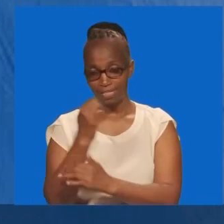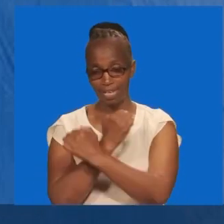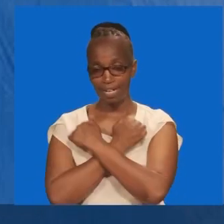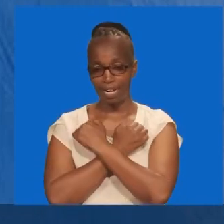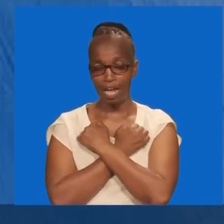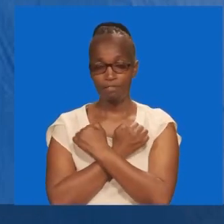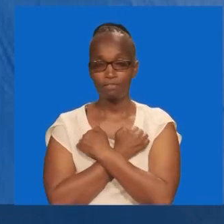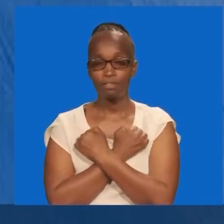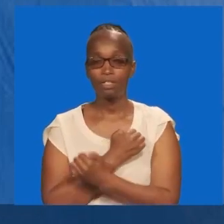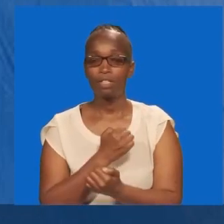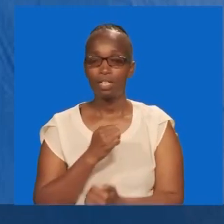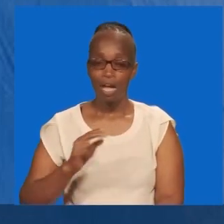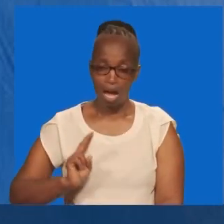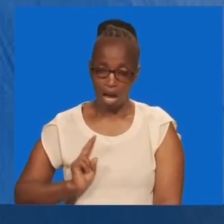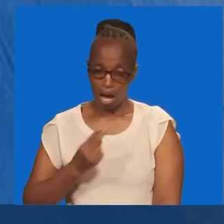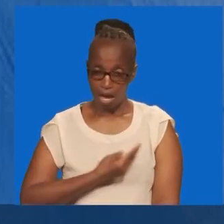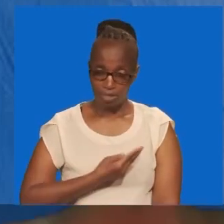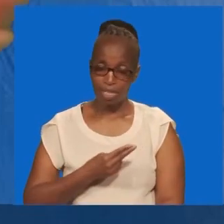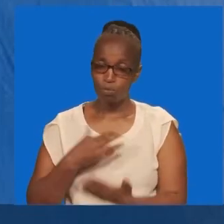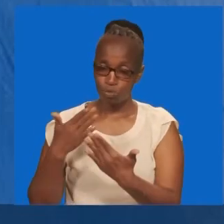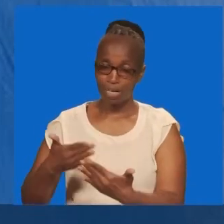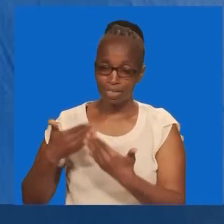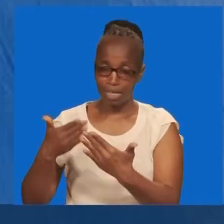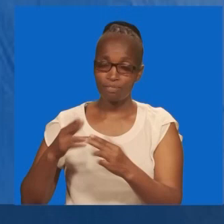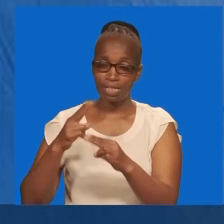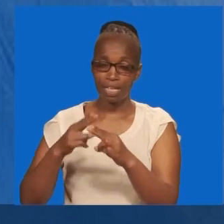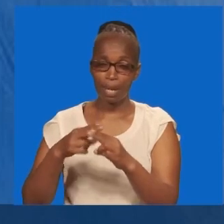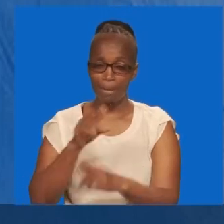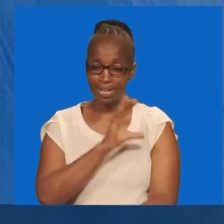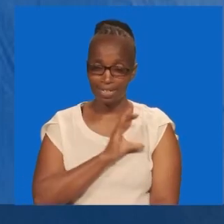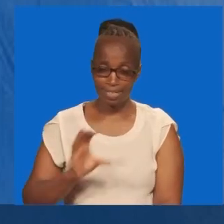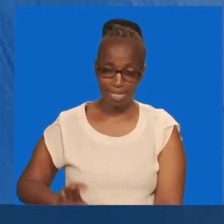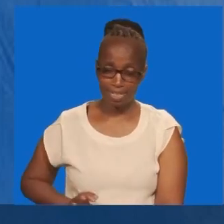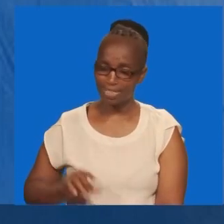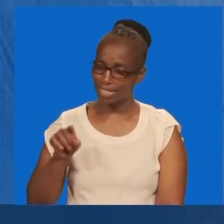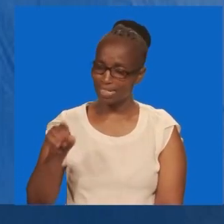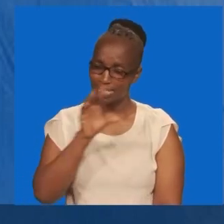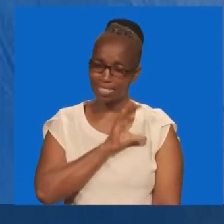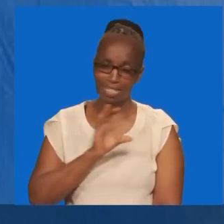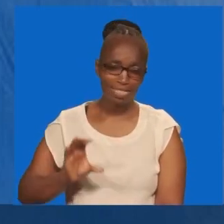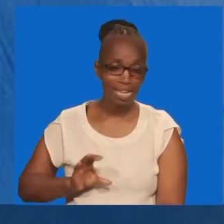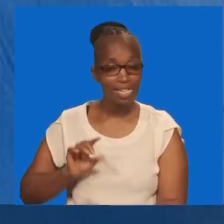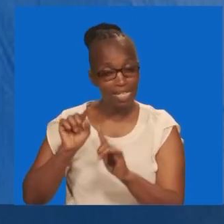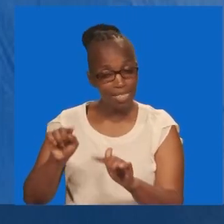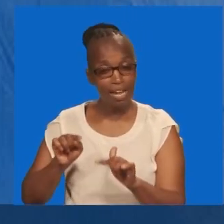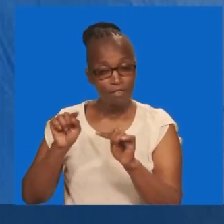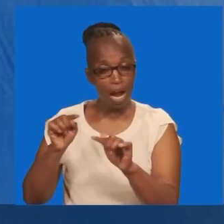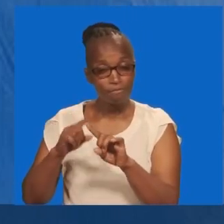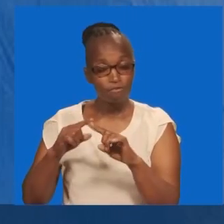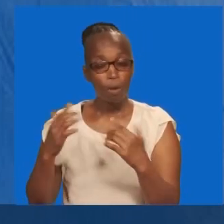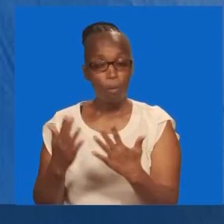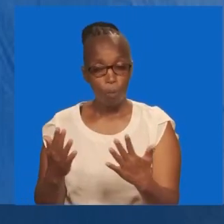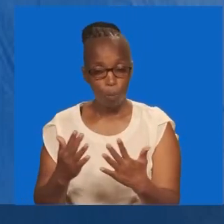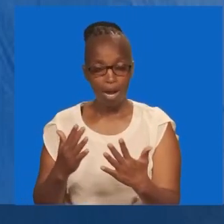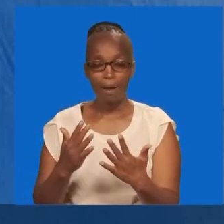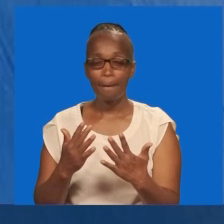Na Baba wetu ni Yesu Kristo. Maana sisi tunaitwa Wakristo, na Wakristo wametokana na